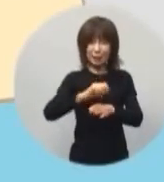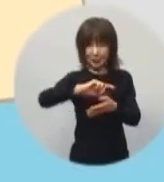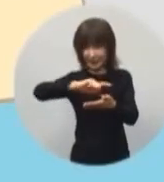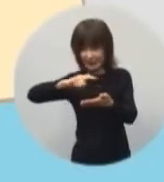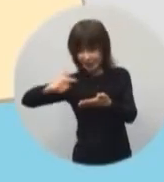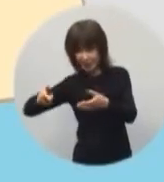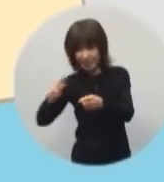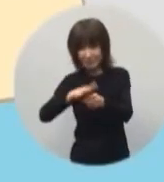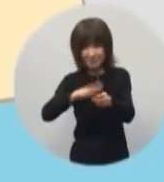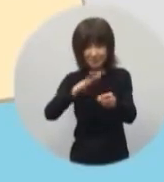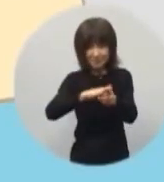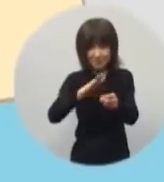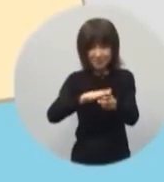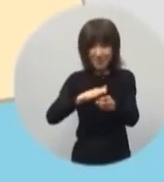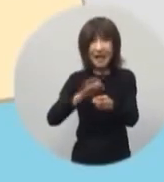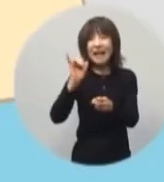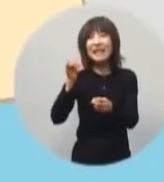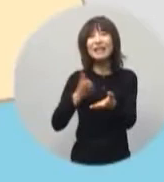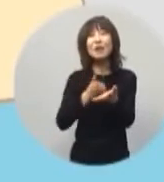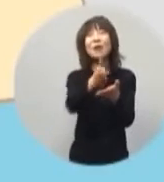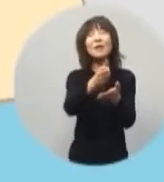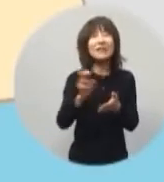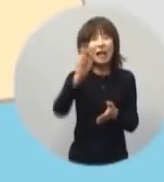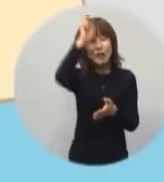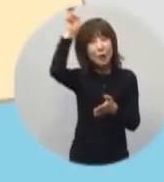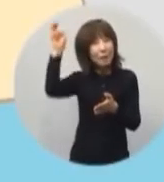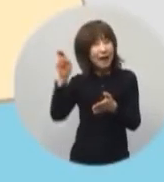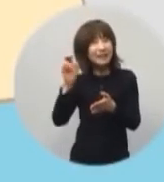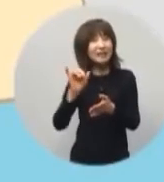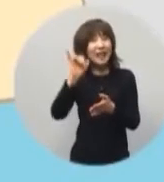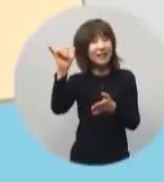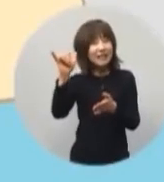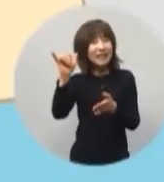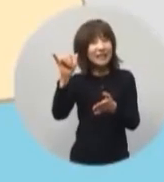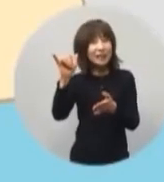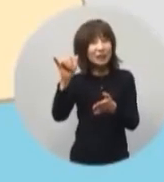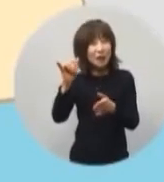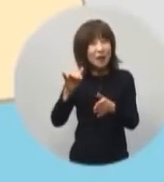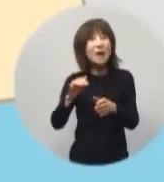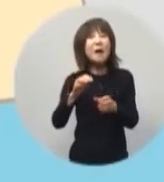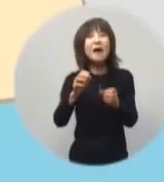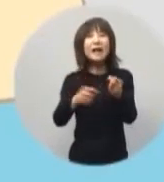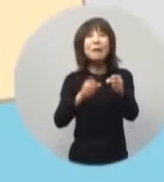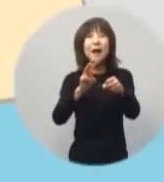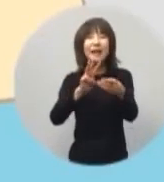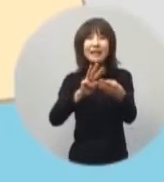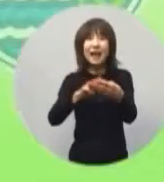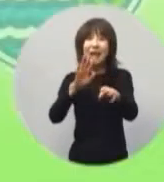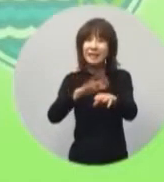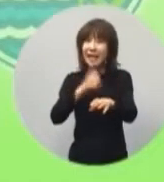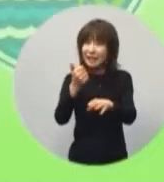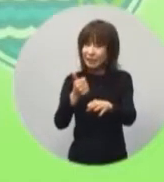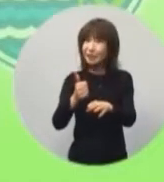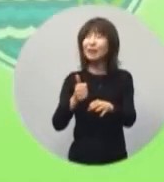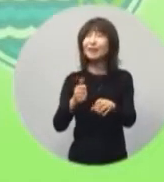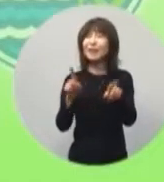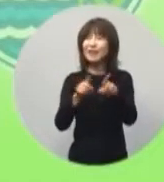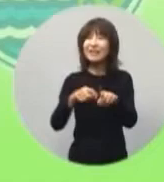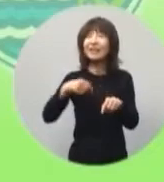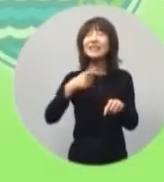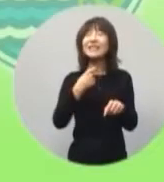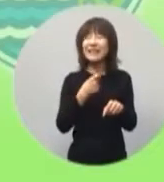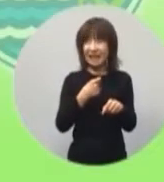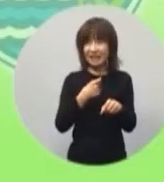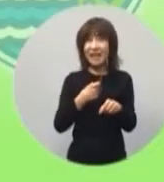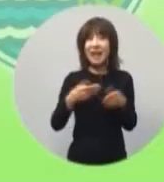ートコースぞよ。 こんなロマンティックなデートを鎌田選手としてみたいわ。 では最後に鎌田